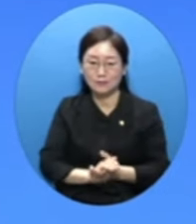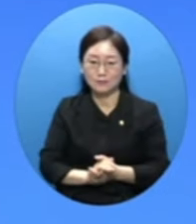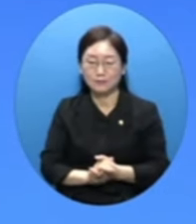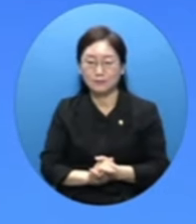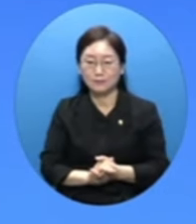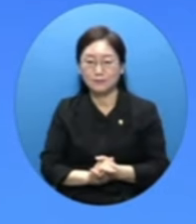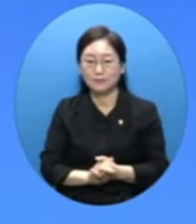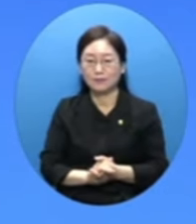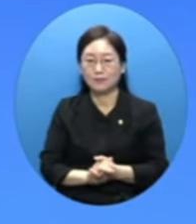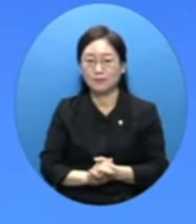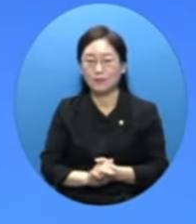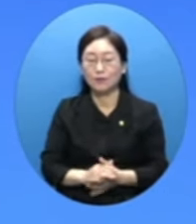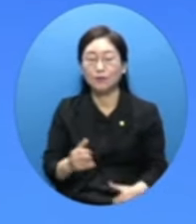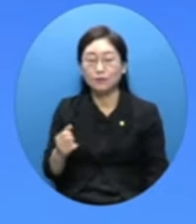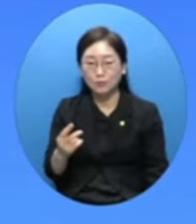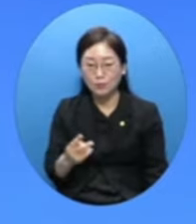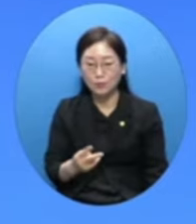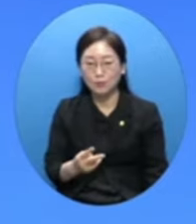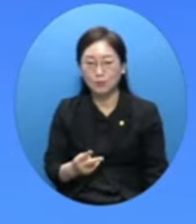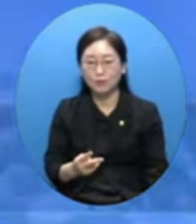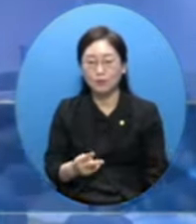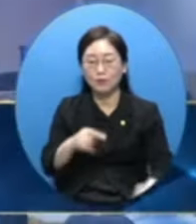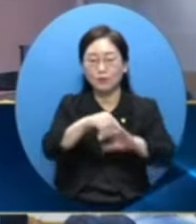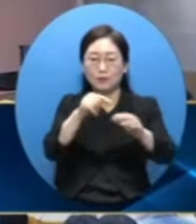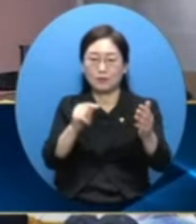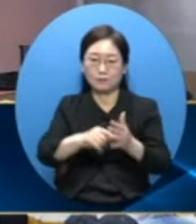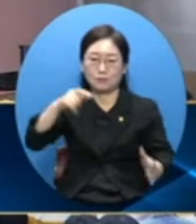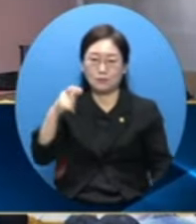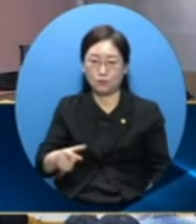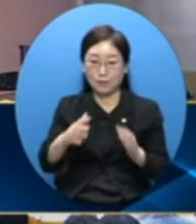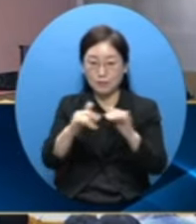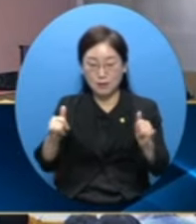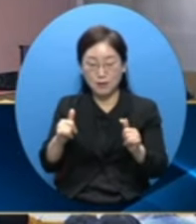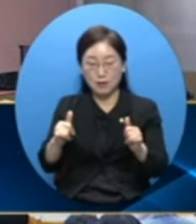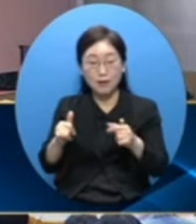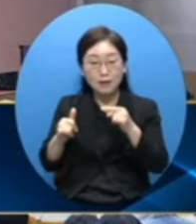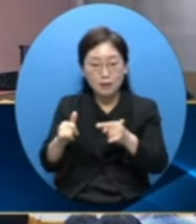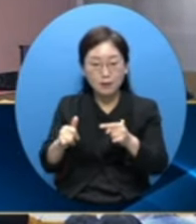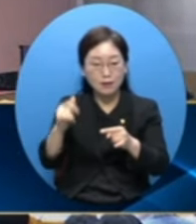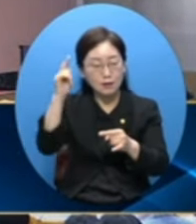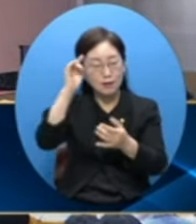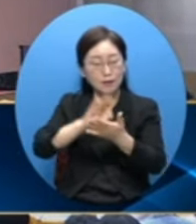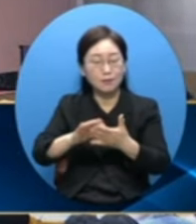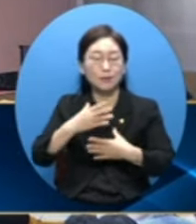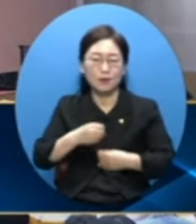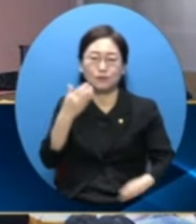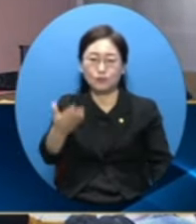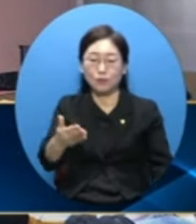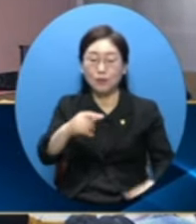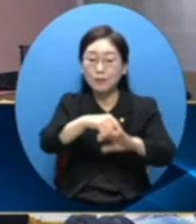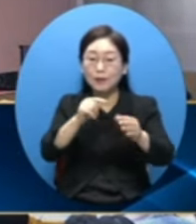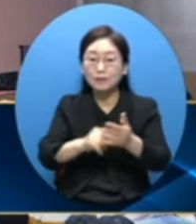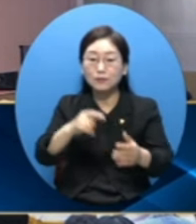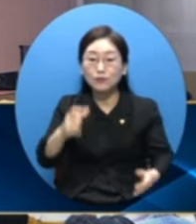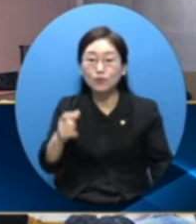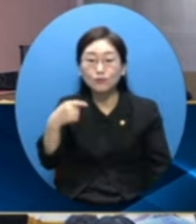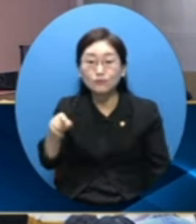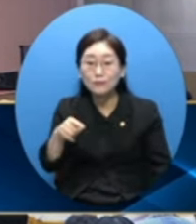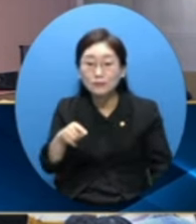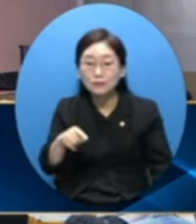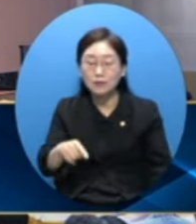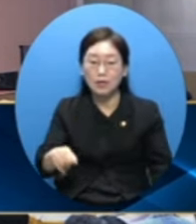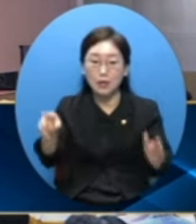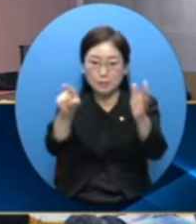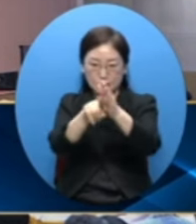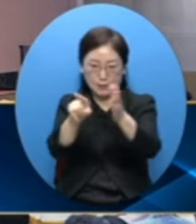아멘 그리고 심지가 견고한 자에게 평안함을 준다 그랬습니다 심지가 견고하다는 것은 한번 믿음을